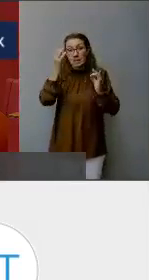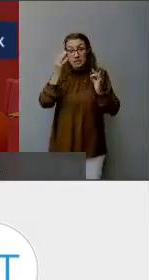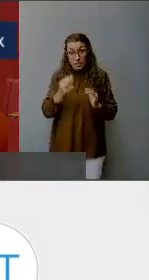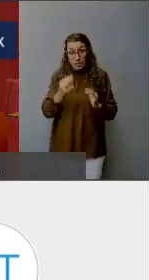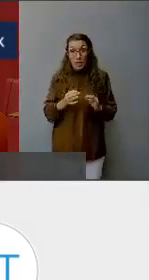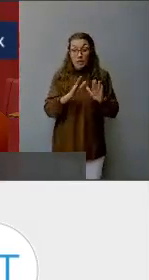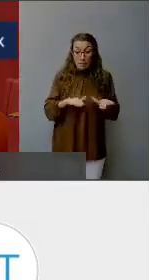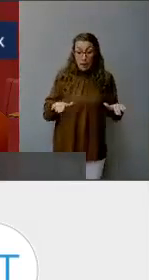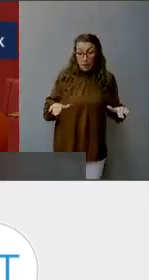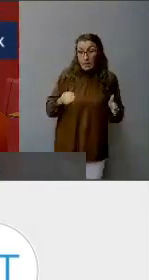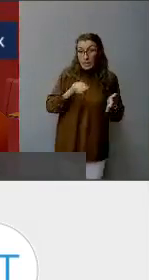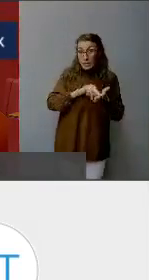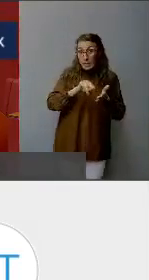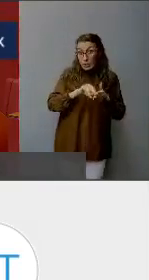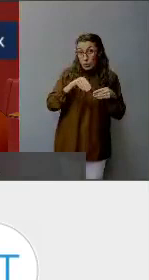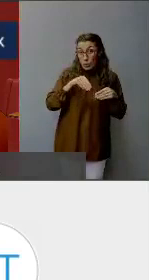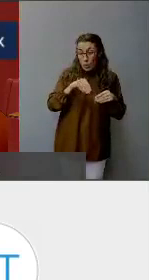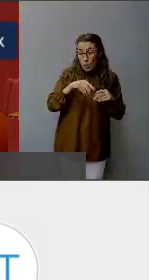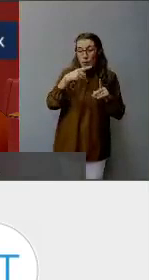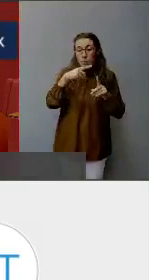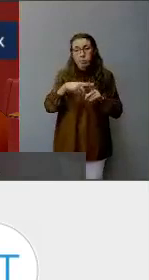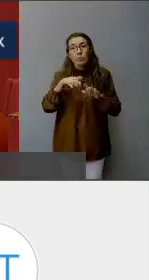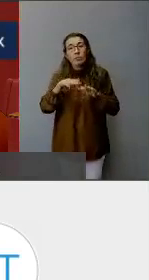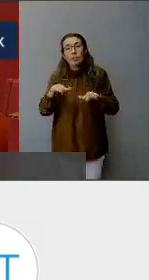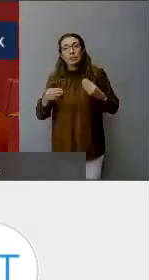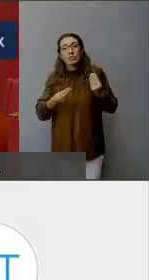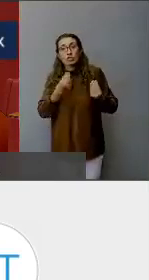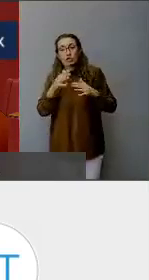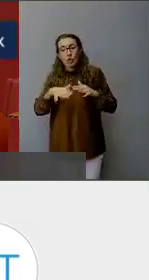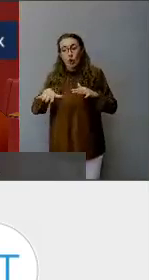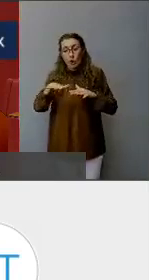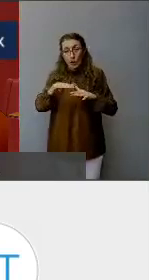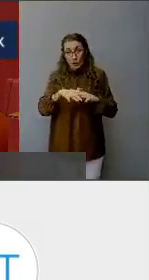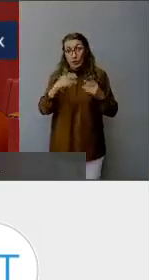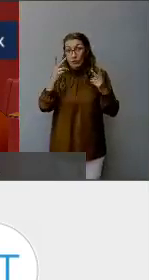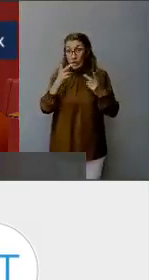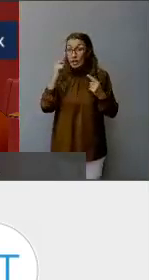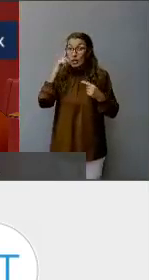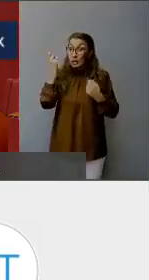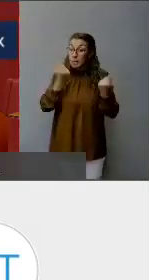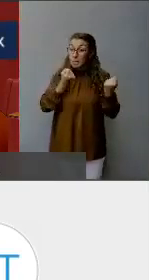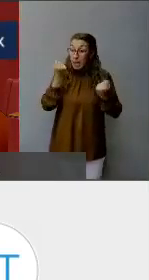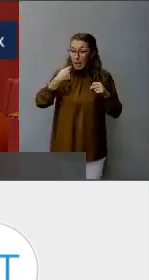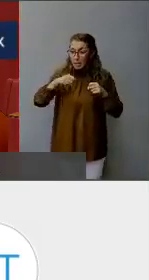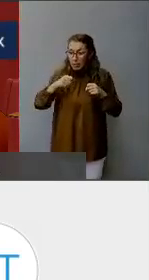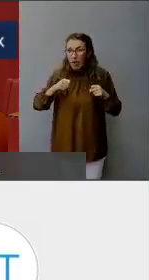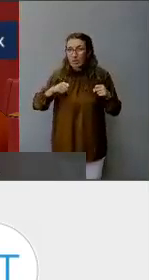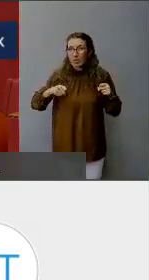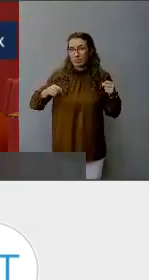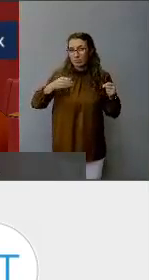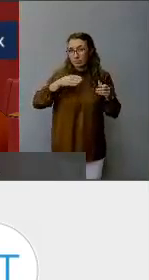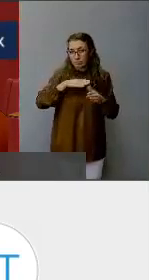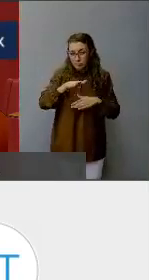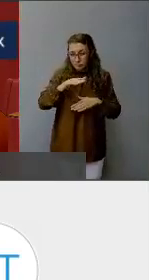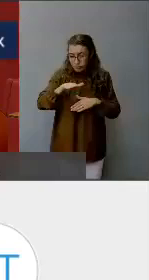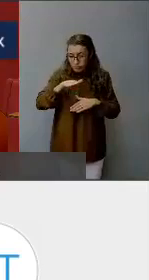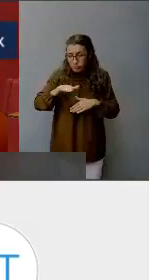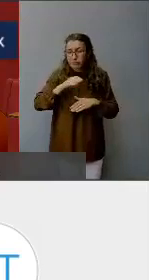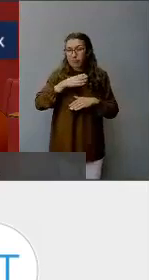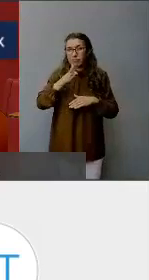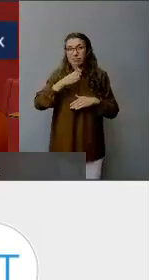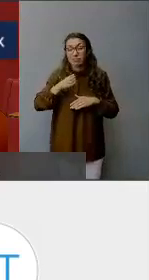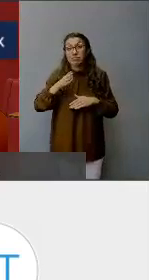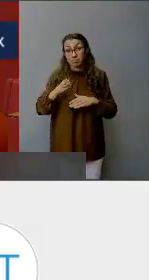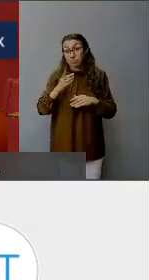il quale appunto il transito veicolare ove fosse d'intensità accentuata e forse ovviamente tipo